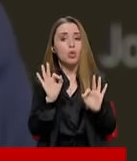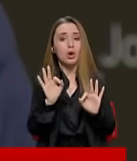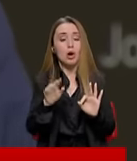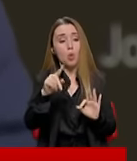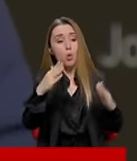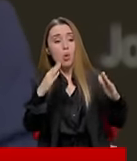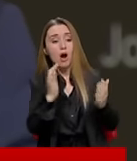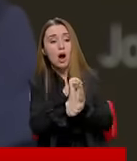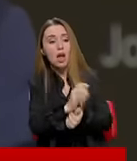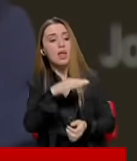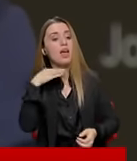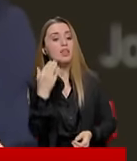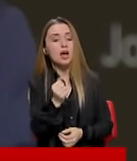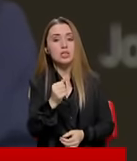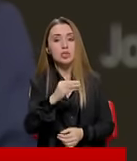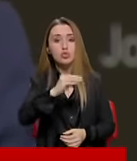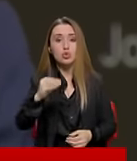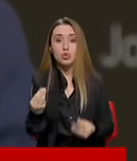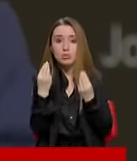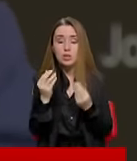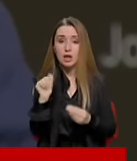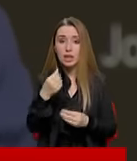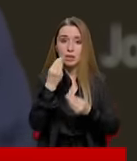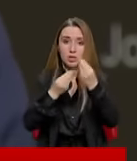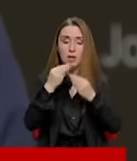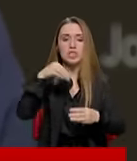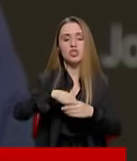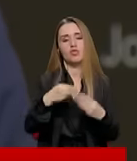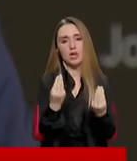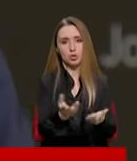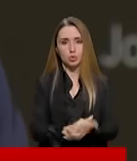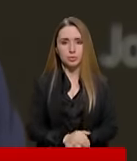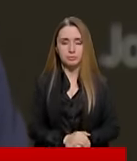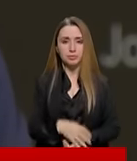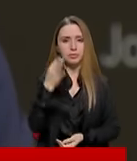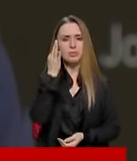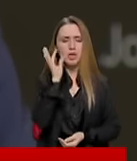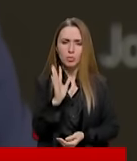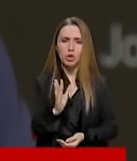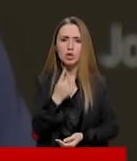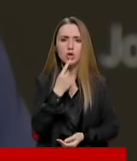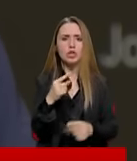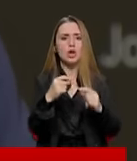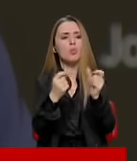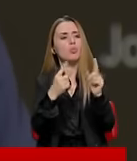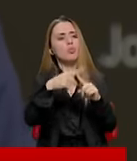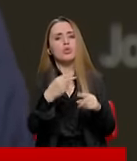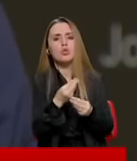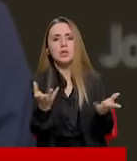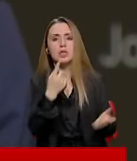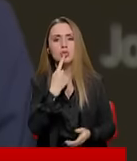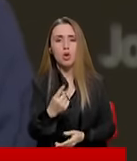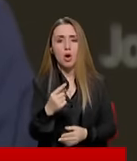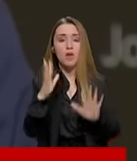girsin ve çocuk proteinini alsın istiyoruz zaten bu amaçla veriyoruz biz böyle söyleyince Biz but veriyoruz dediler ama